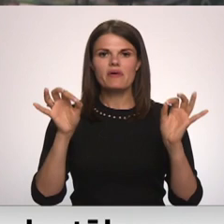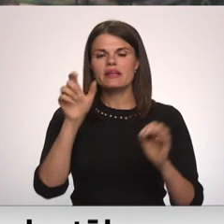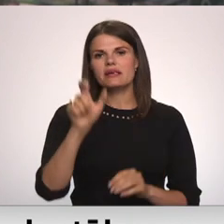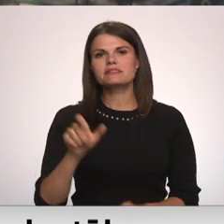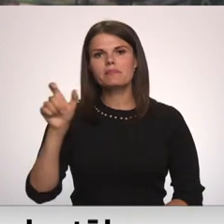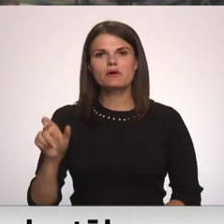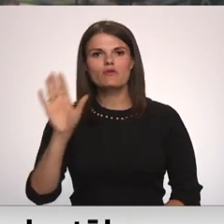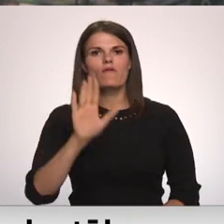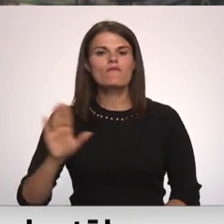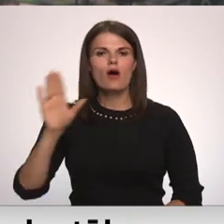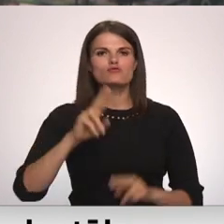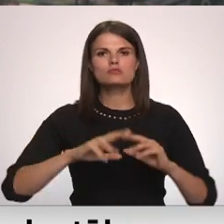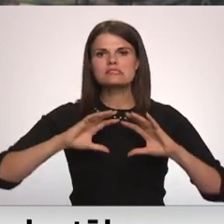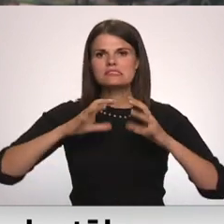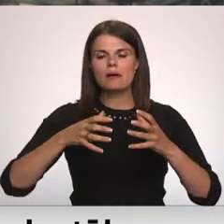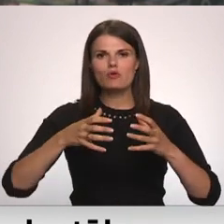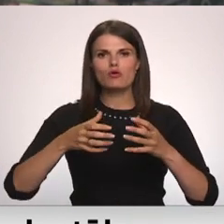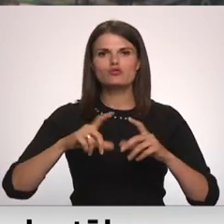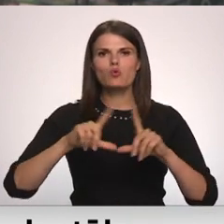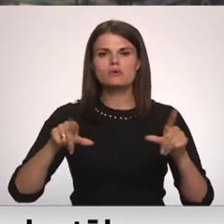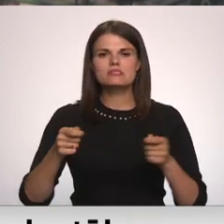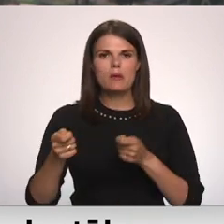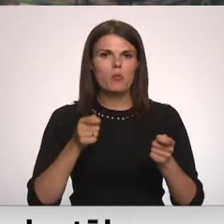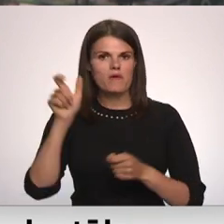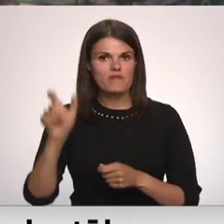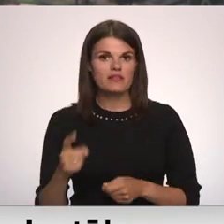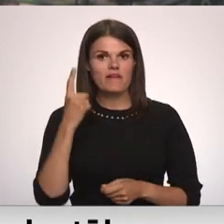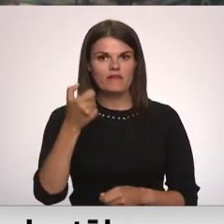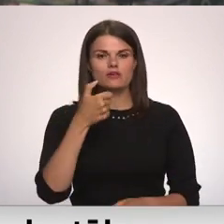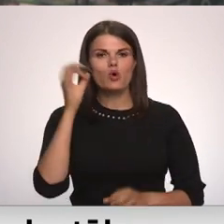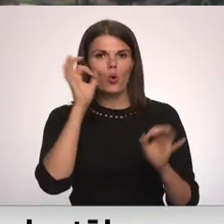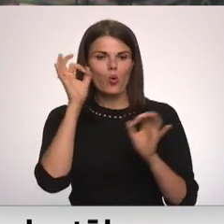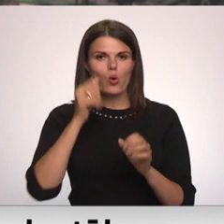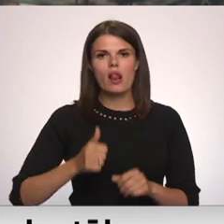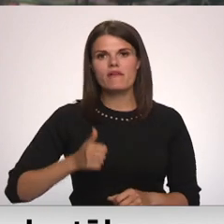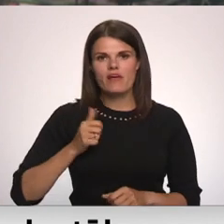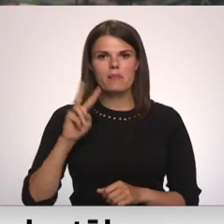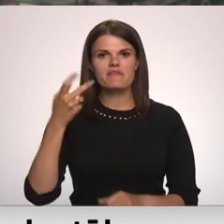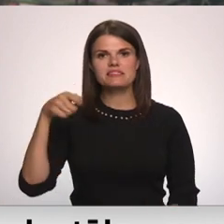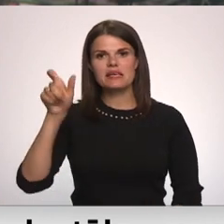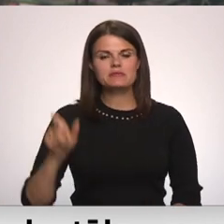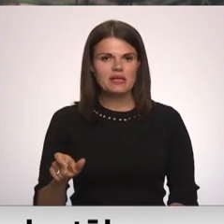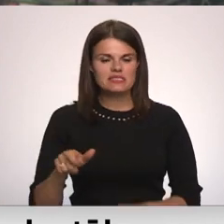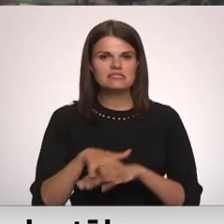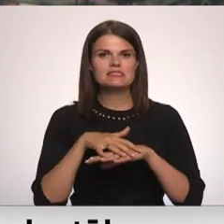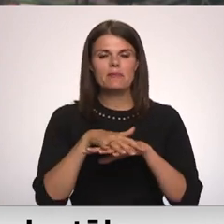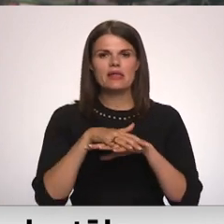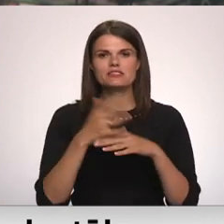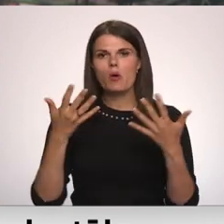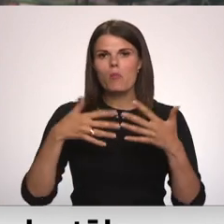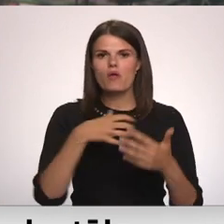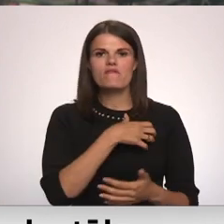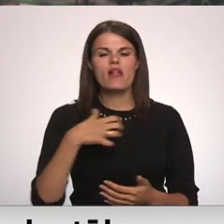valstu un starptautisko korporāciju vadītājs. Viens no viņiem ir kompānijas Google viceprezidents sabiedriskās politikas un valdības attiecību